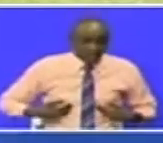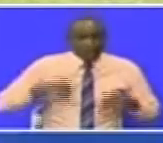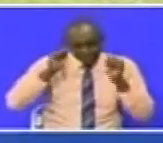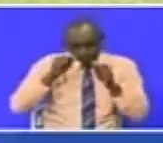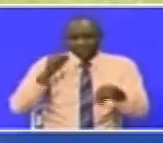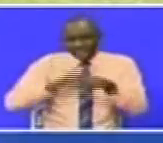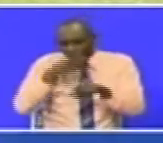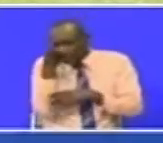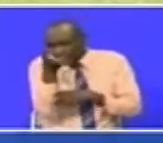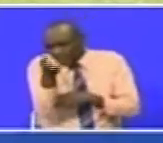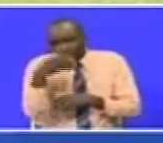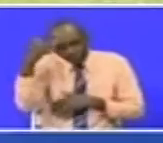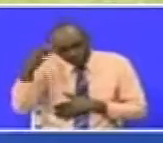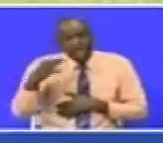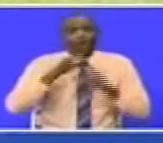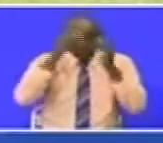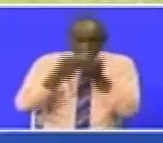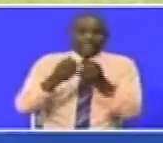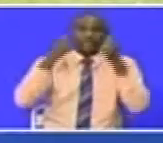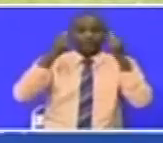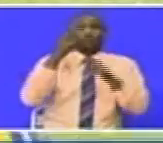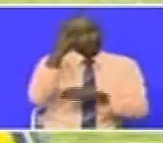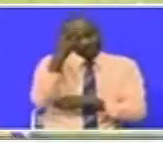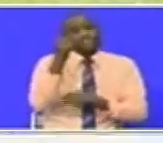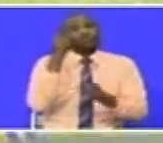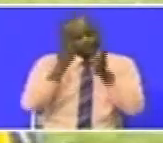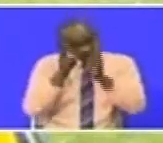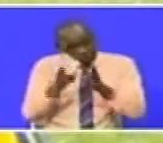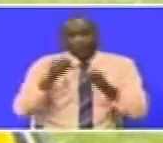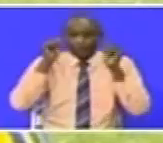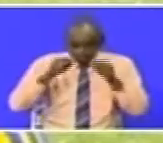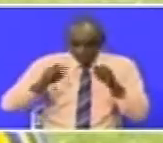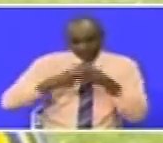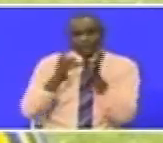least kifika World Cup 2022 tunaweza kuwa na pali tunaweza kuanza nayo.